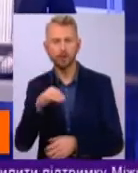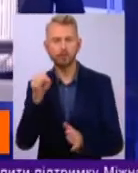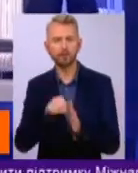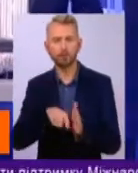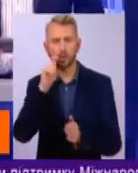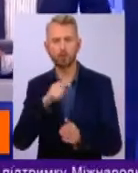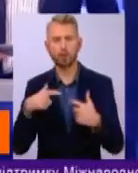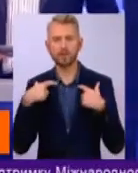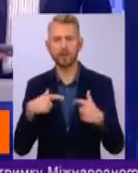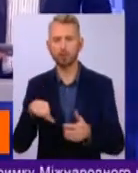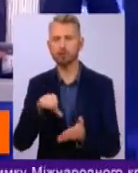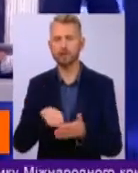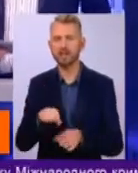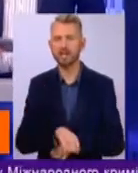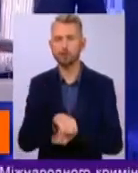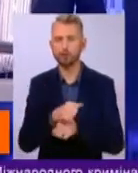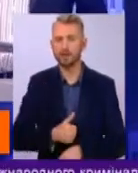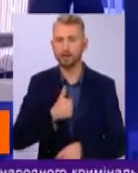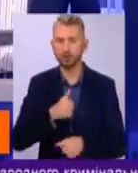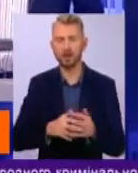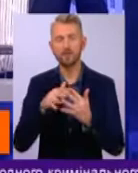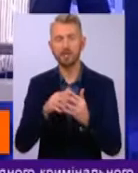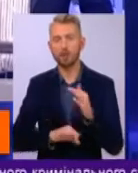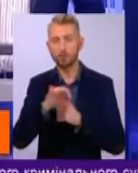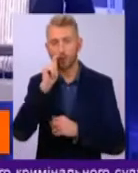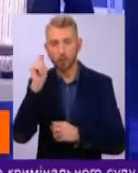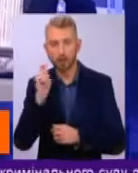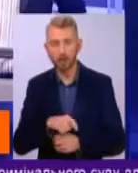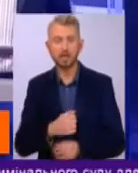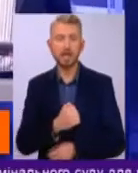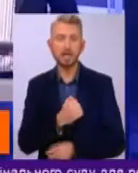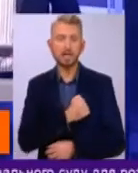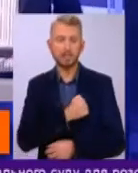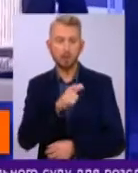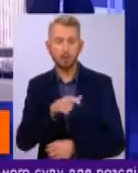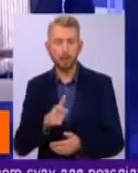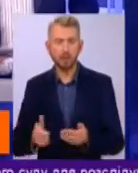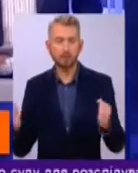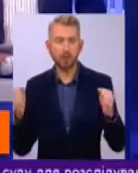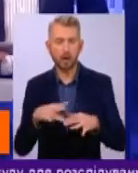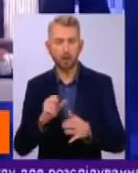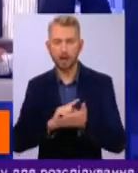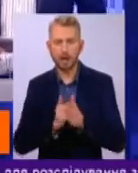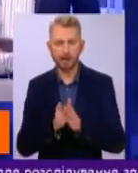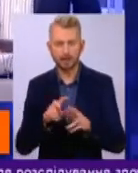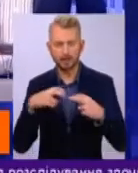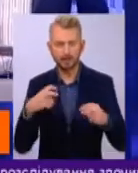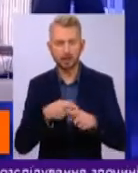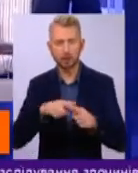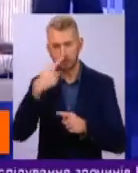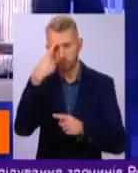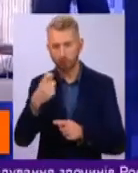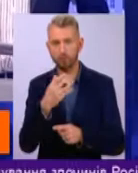учасниці Революції Гідності і війни на сході України Аміни Окуєви. Силовики збираються на екстрене засідання. Про це